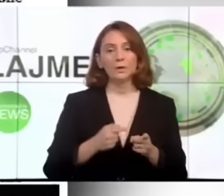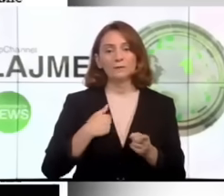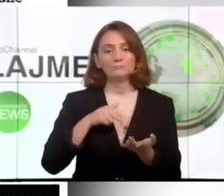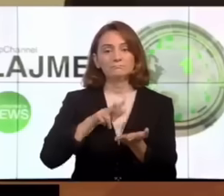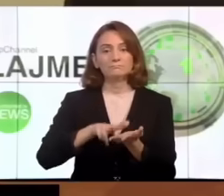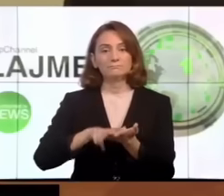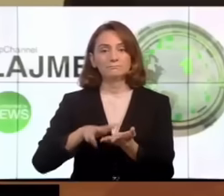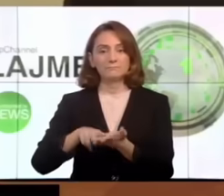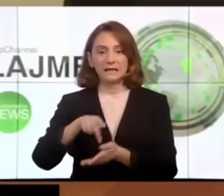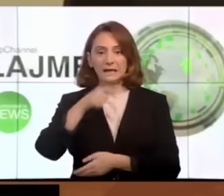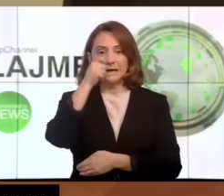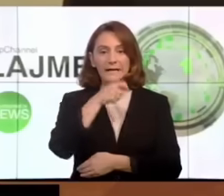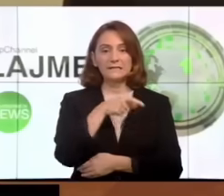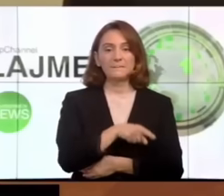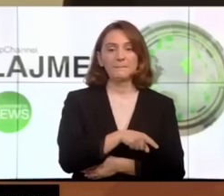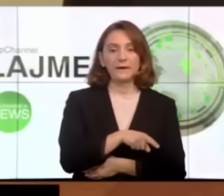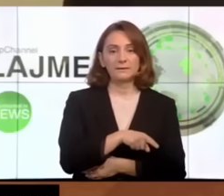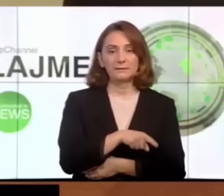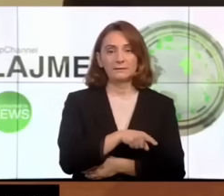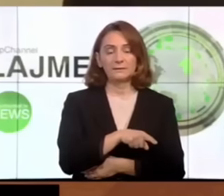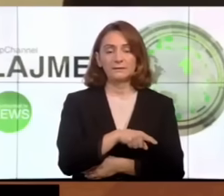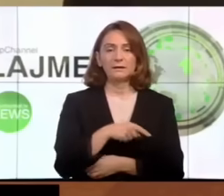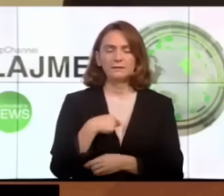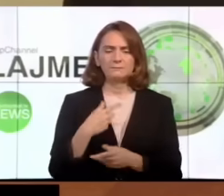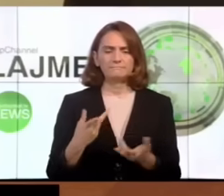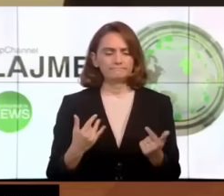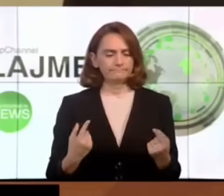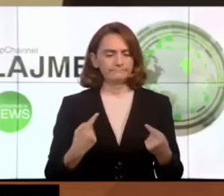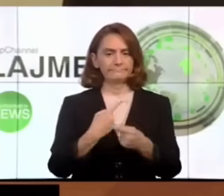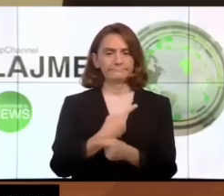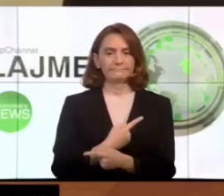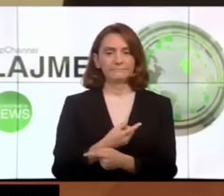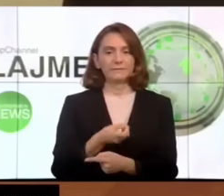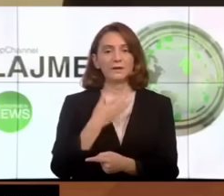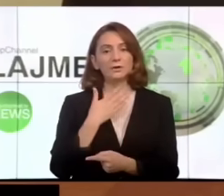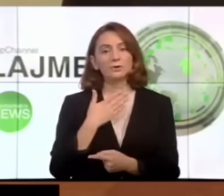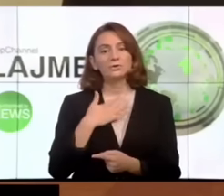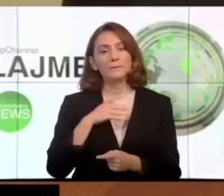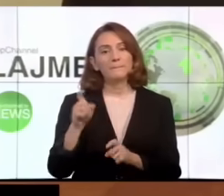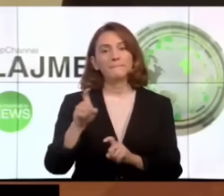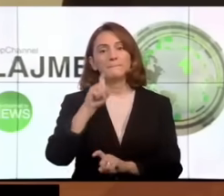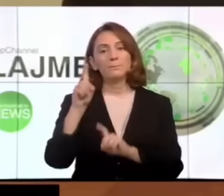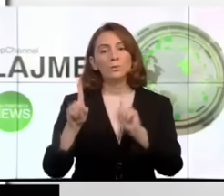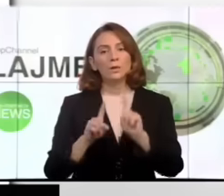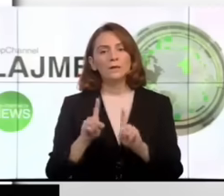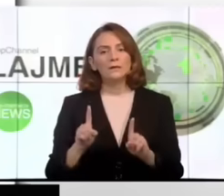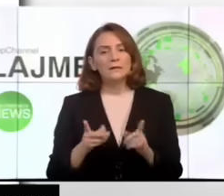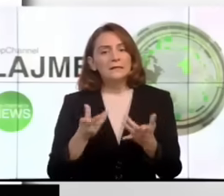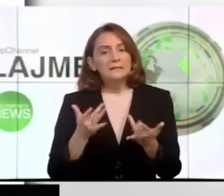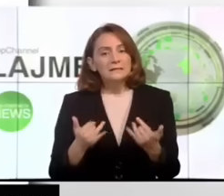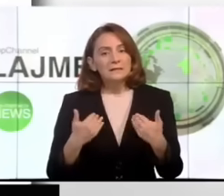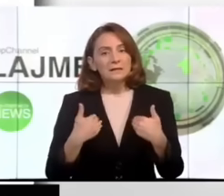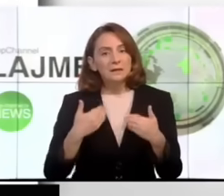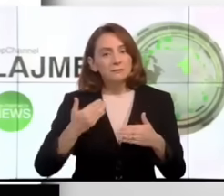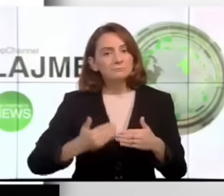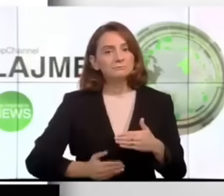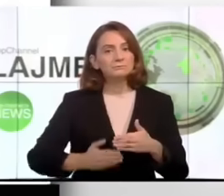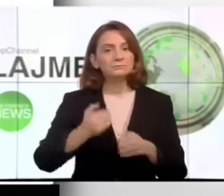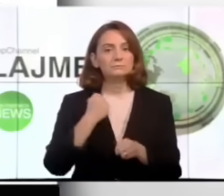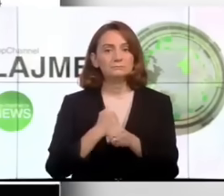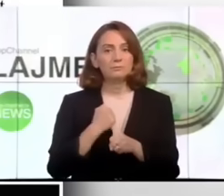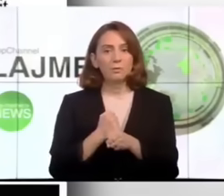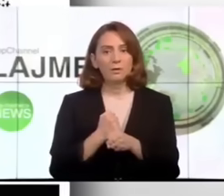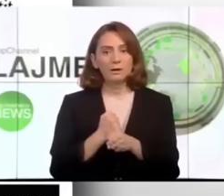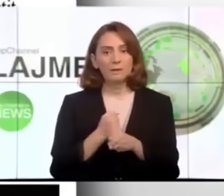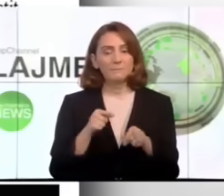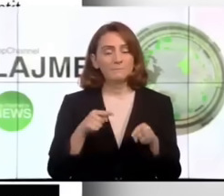mbetet se si duhet veprojë kuvendi kur ka disa vendime të gjykatës kushtetuese për çështje të së njëjtës natyrë, që janë në fuqi dhe mbajnë